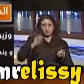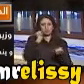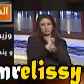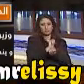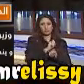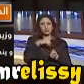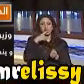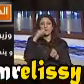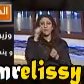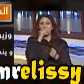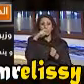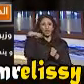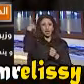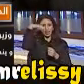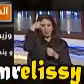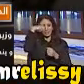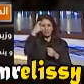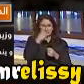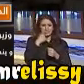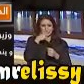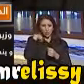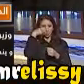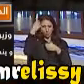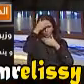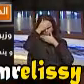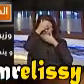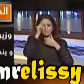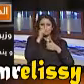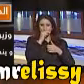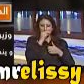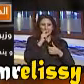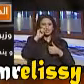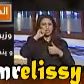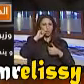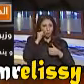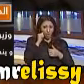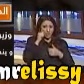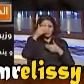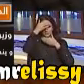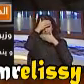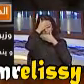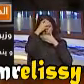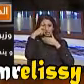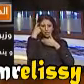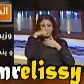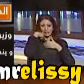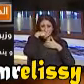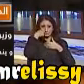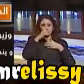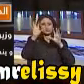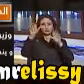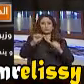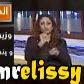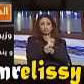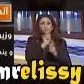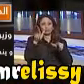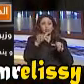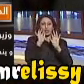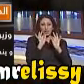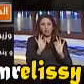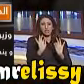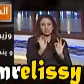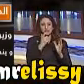سوداء للمرأة أو الرجل. وقال كمان أن الحكومة أقرت مبدئيا قانون مواد العقوبات تحت